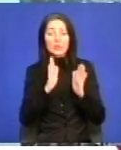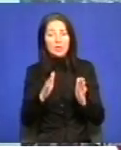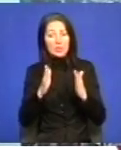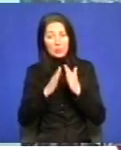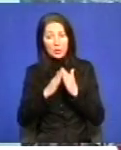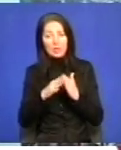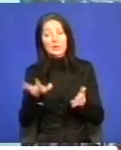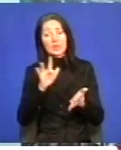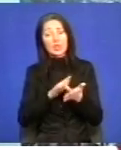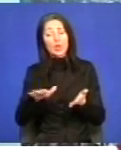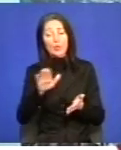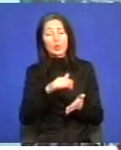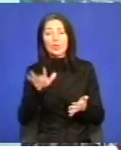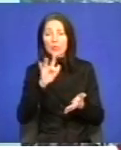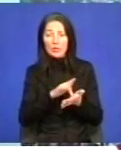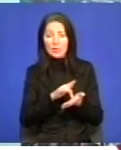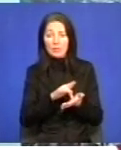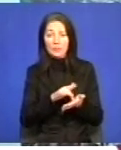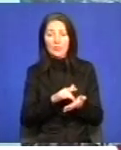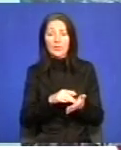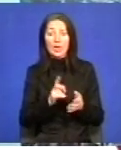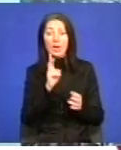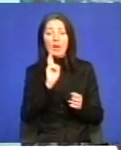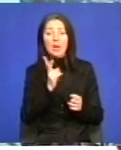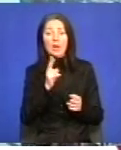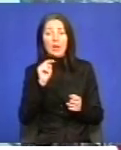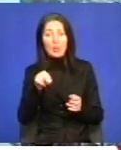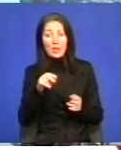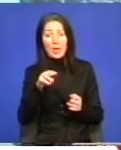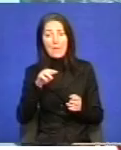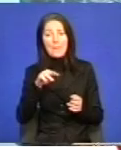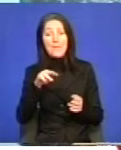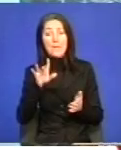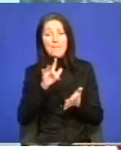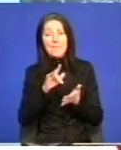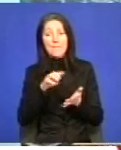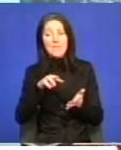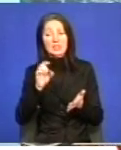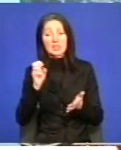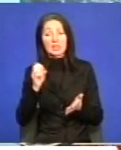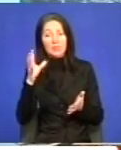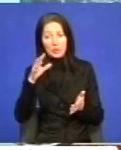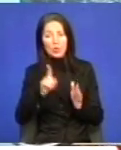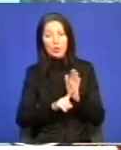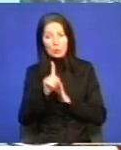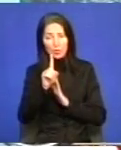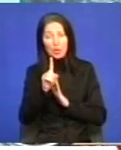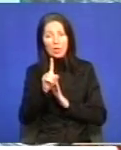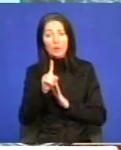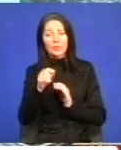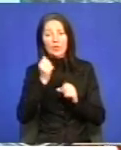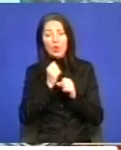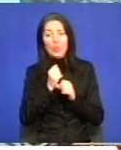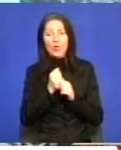КП «Місць Світло» розпочало сьогодні, тобто 20 січня, роботи з демонтажу